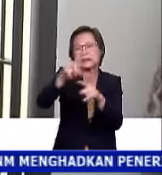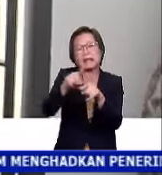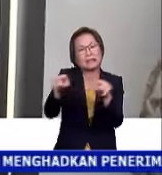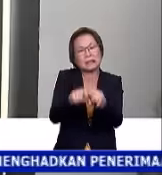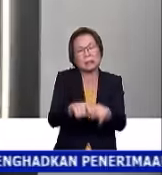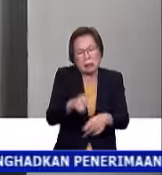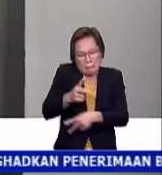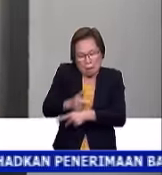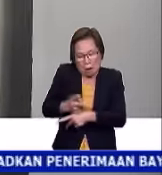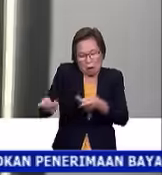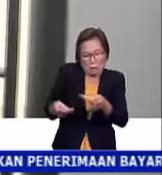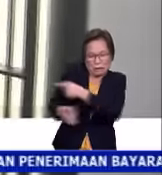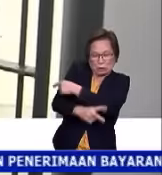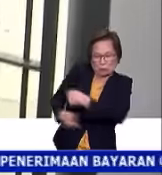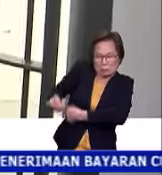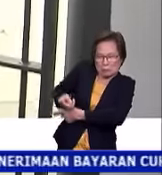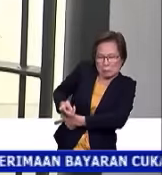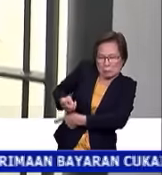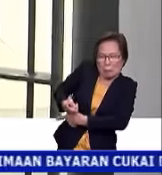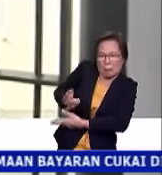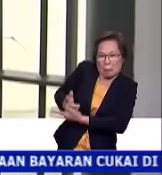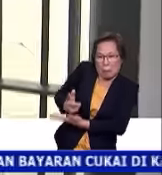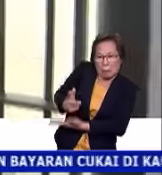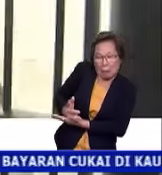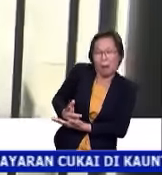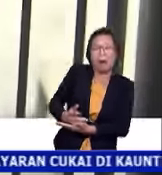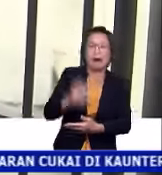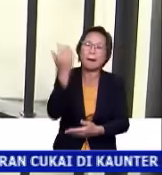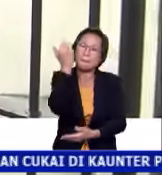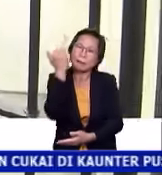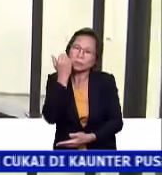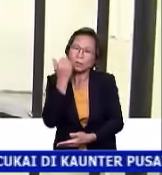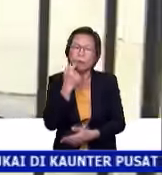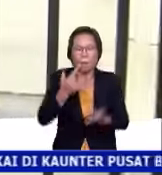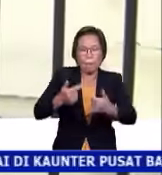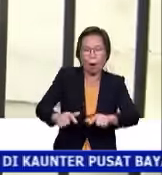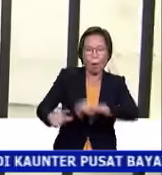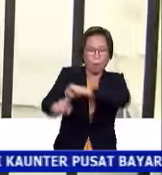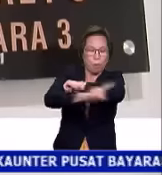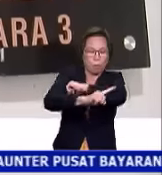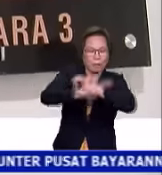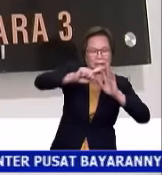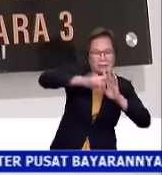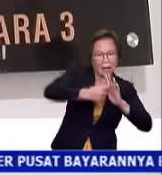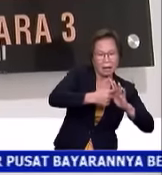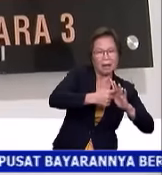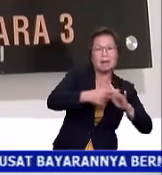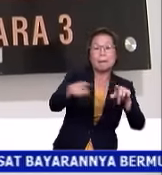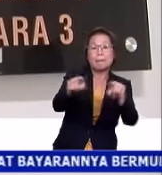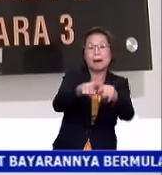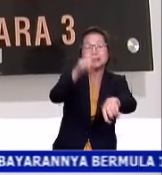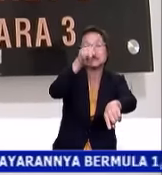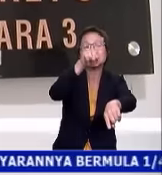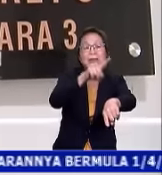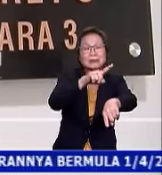didapati menyimpan kereta curi. Magistrate Kamarul Hashimi Rosli membenarkan hukuman berkuat kuasa serentak